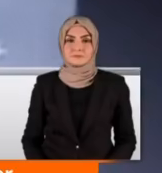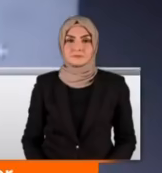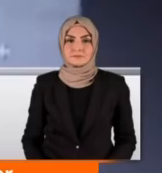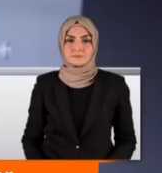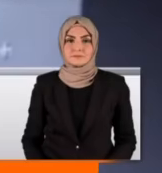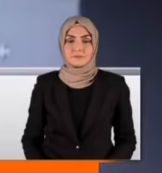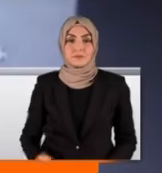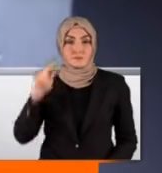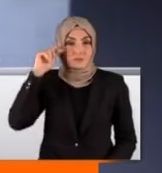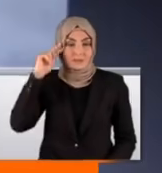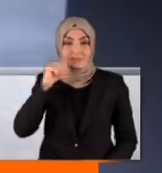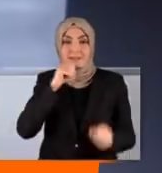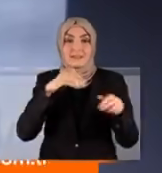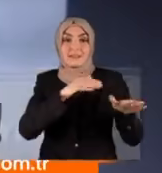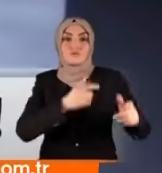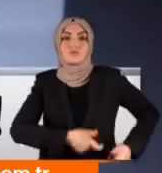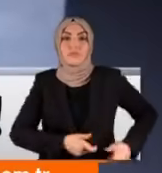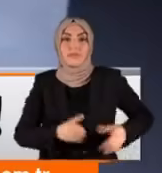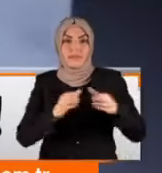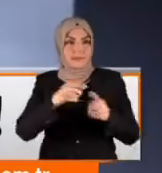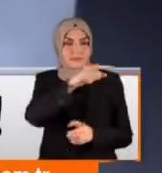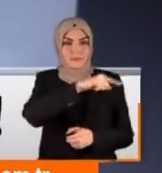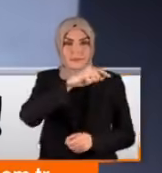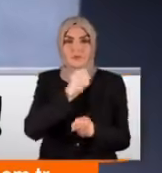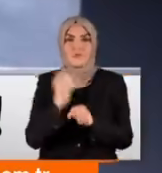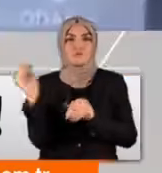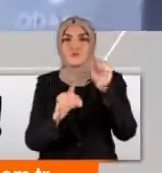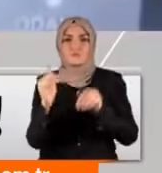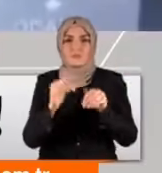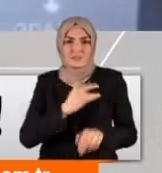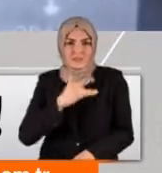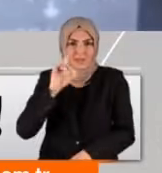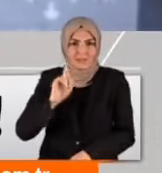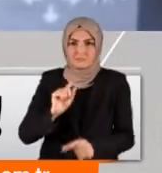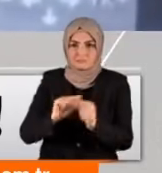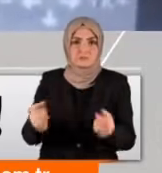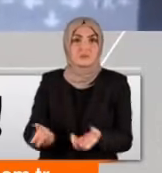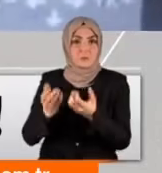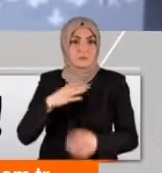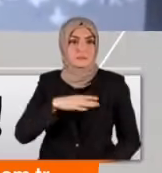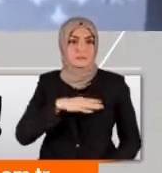ve Yunanistan sahil güvenlik ekipleri göçmenleri diri diri yakmak istedi